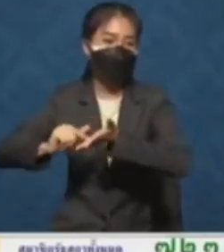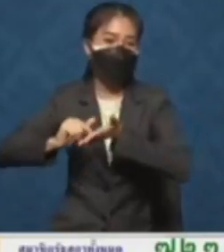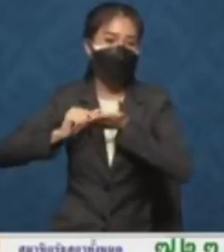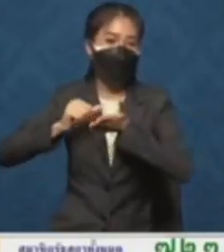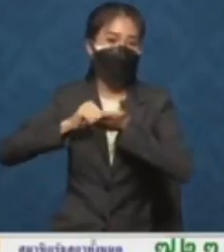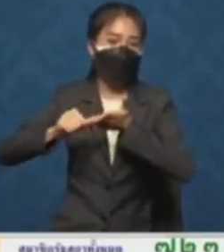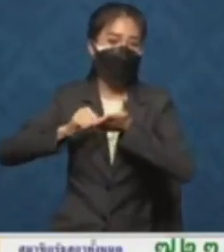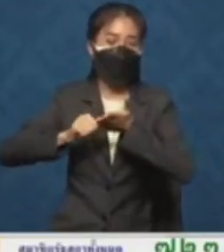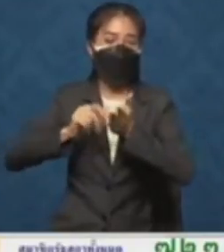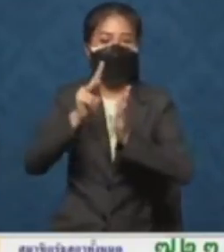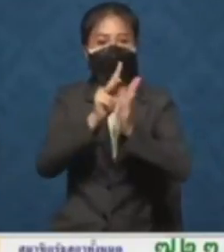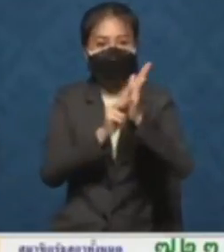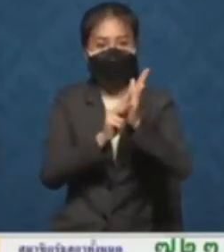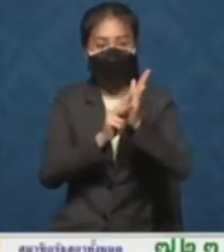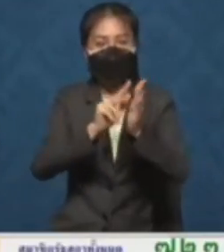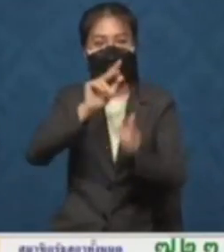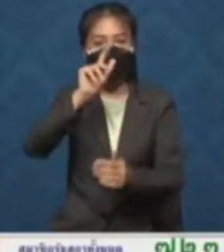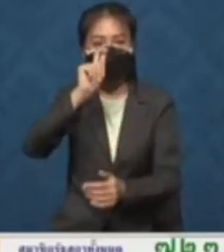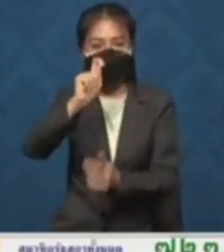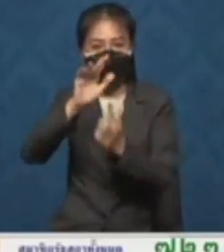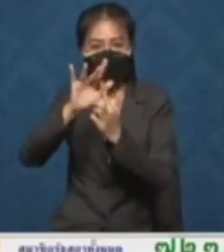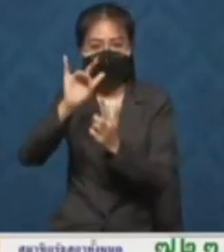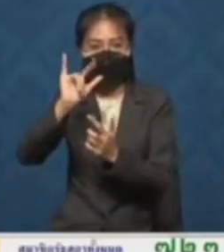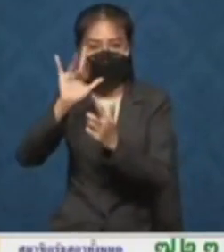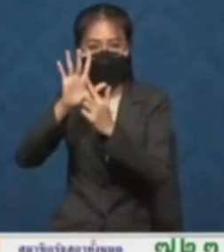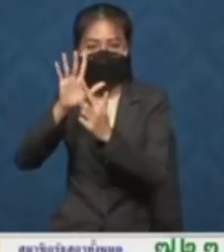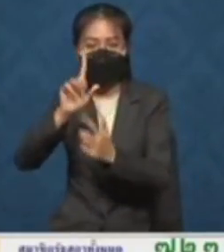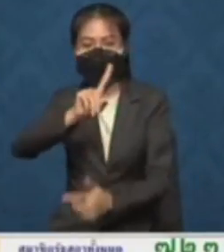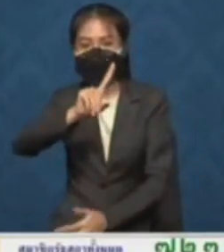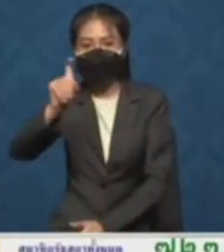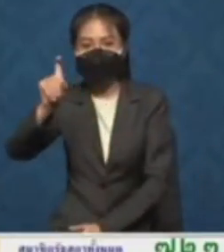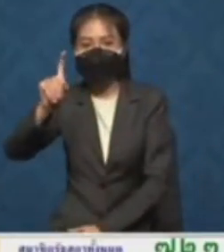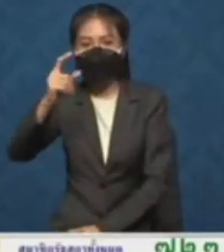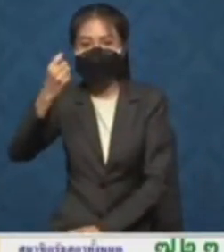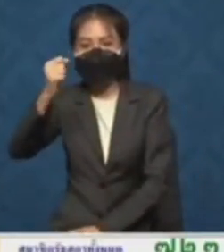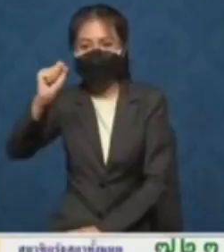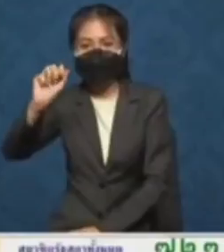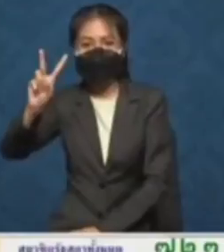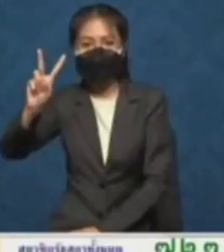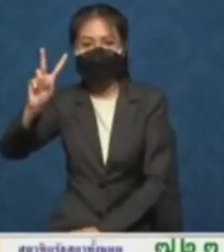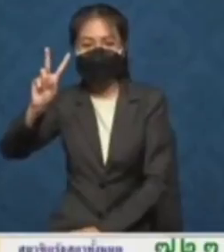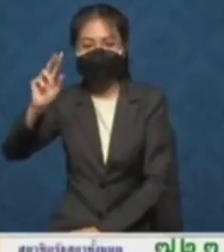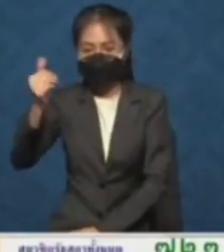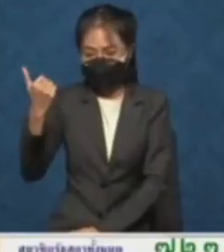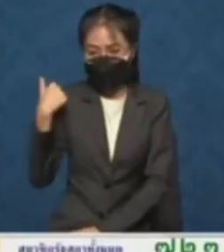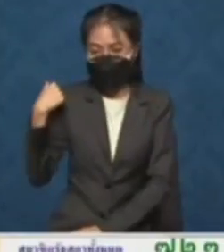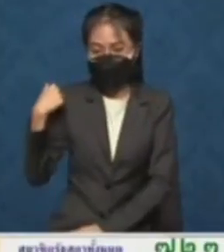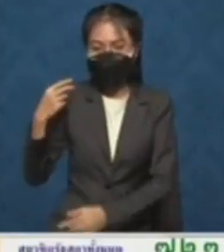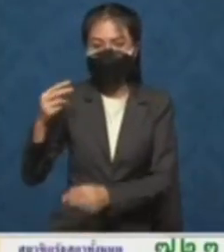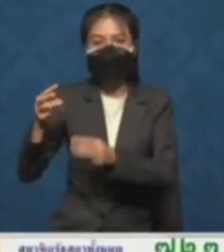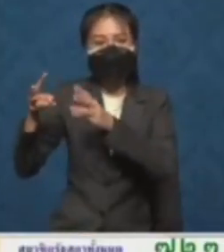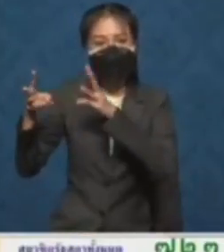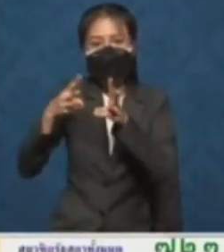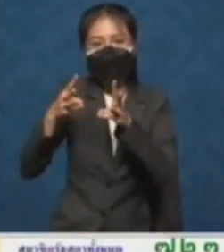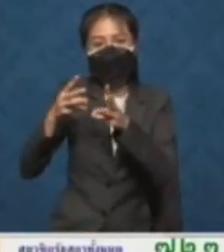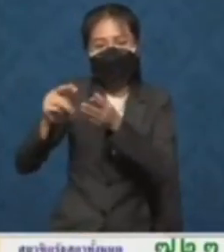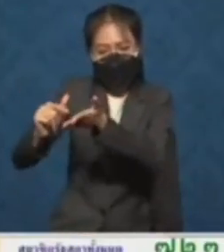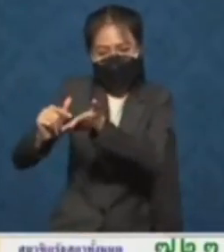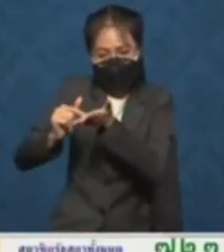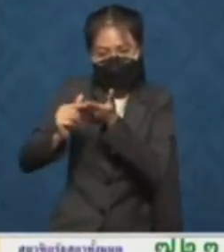อาญามาตรา112และแนวความคิดเหล่านั้นกับหลายท่าน